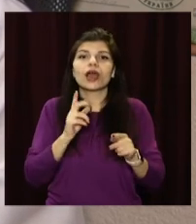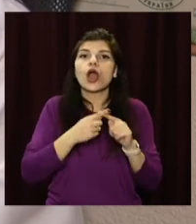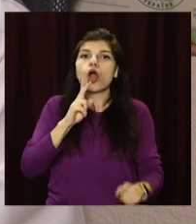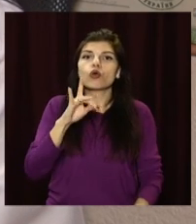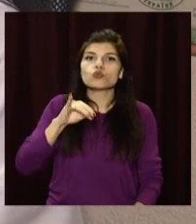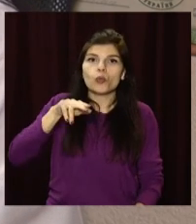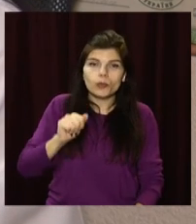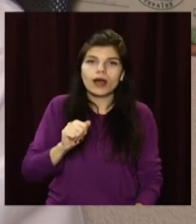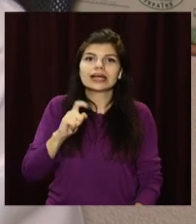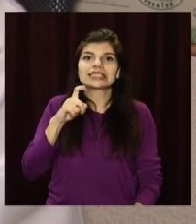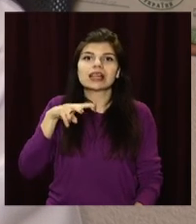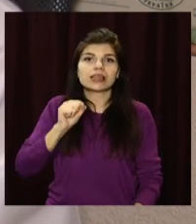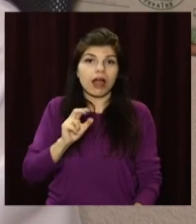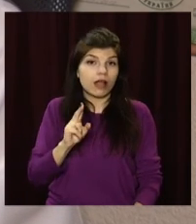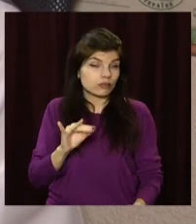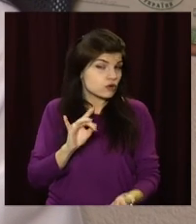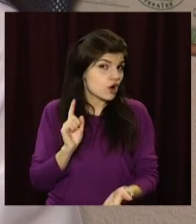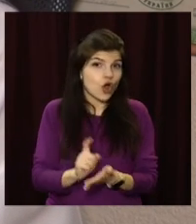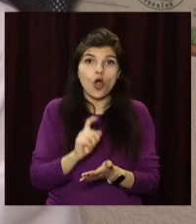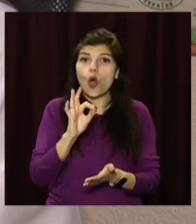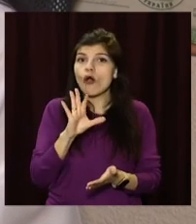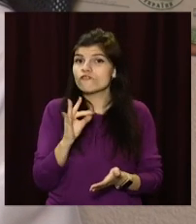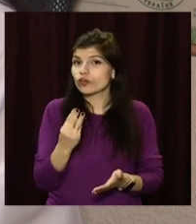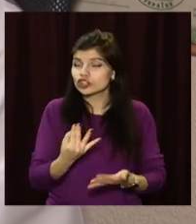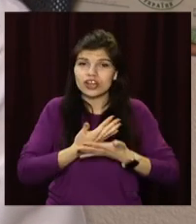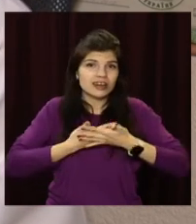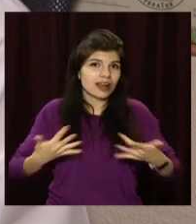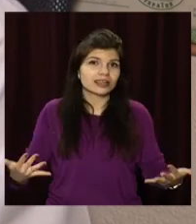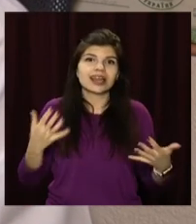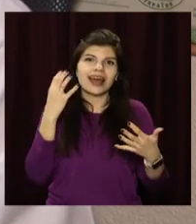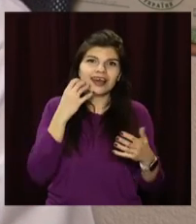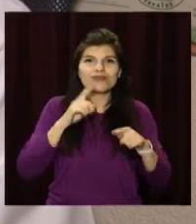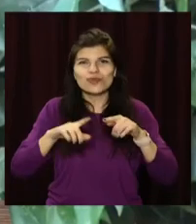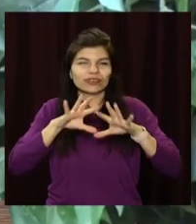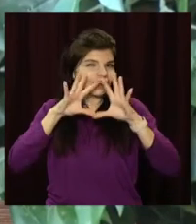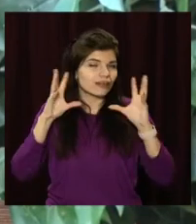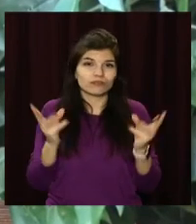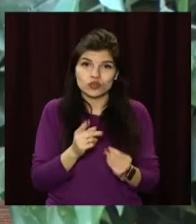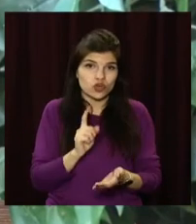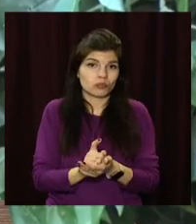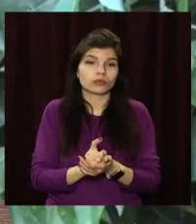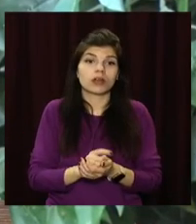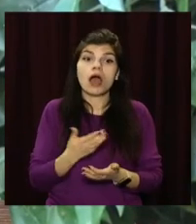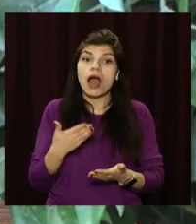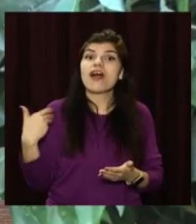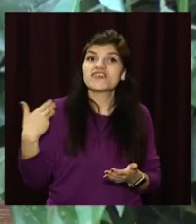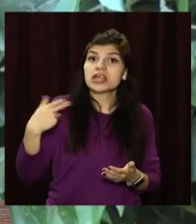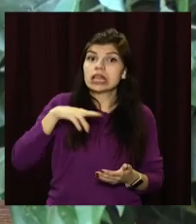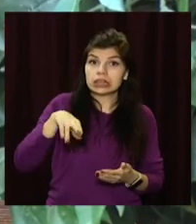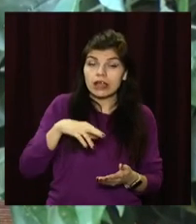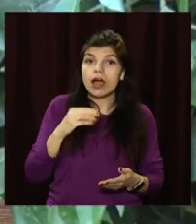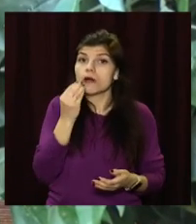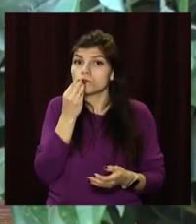крупи, злаки, це обов'язково овочі різноманітні і немного фруктів. А от нормалізувати вітамін Д за